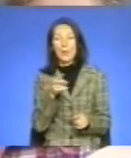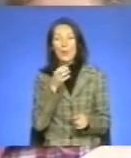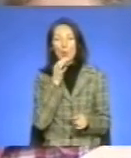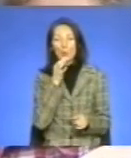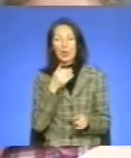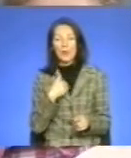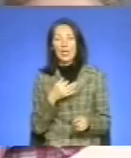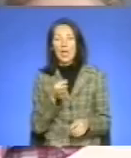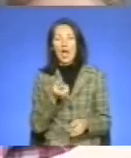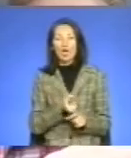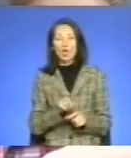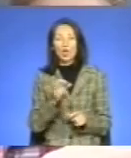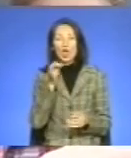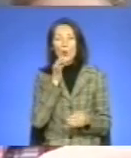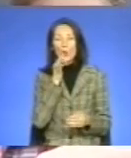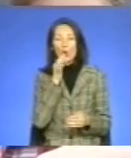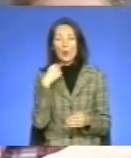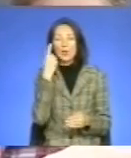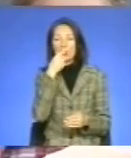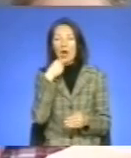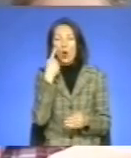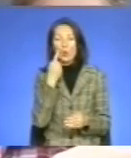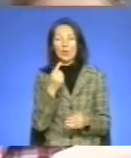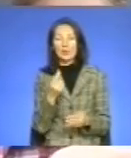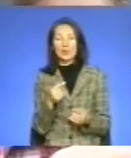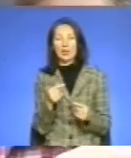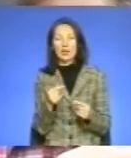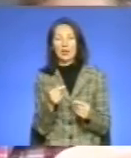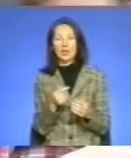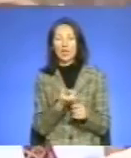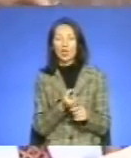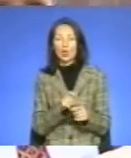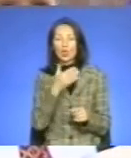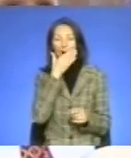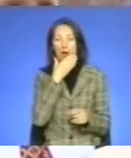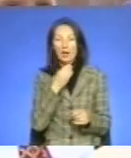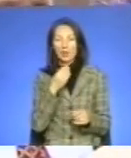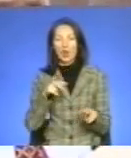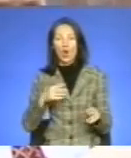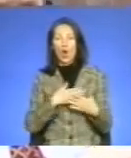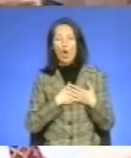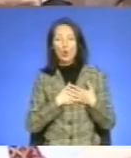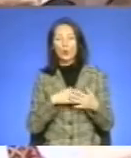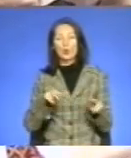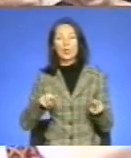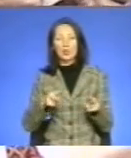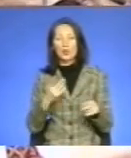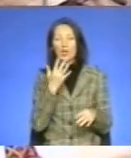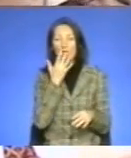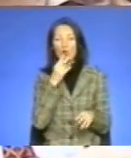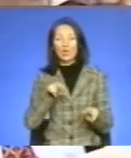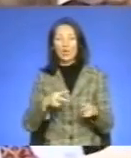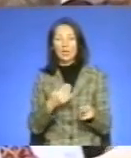дуже подобається образ, іменно, бо дуже гарно. Я люблю танцювати народні танці, адже